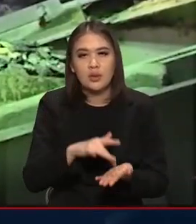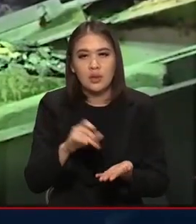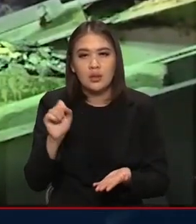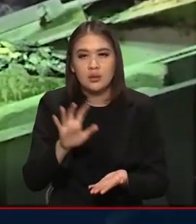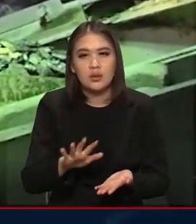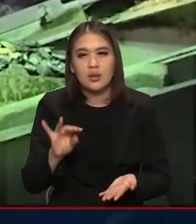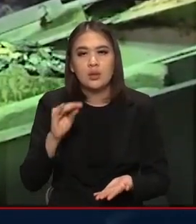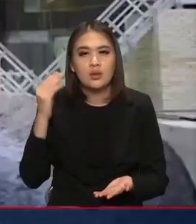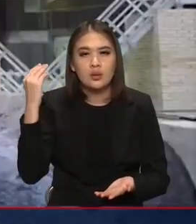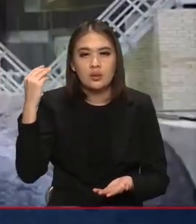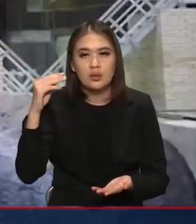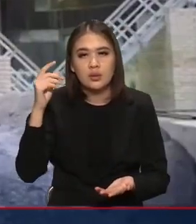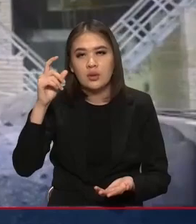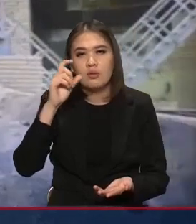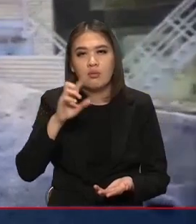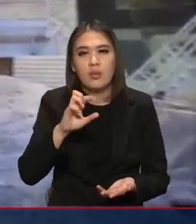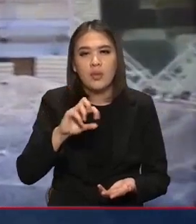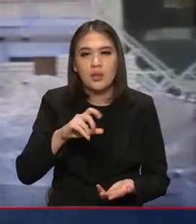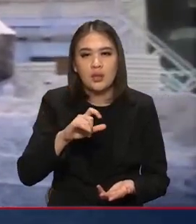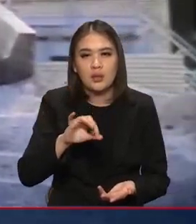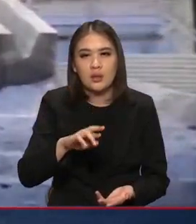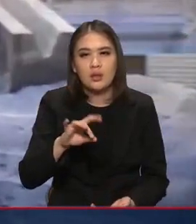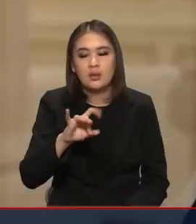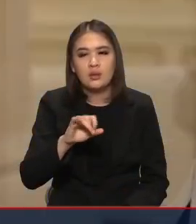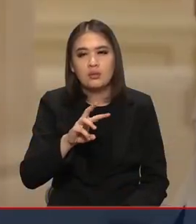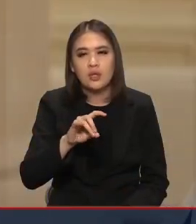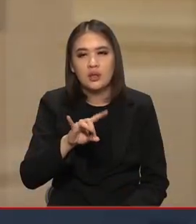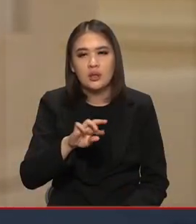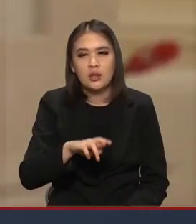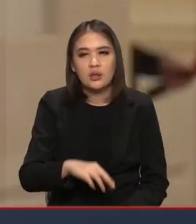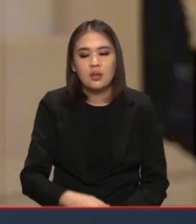также Турции, Болгарии, Румынии и Венгрии.